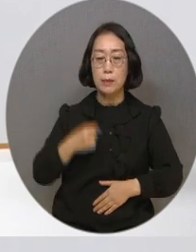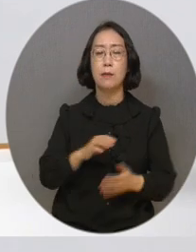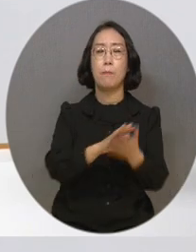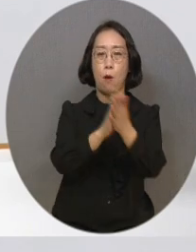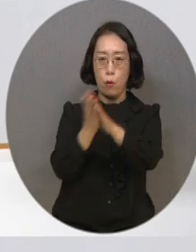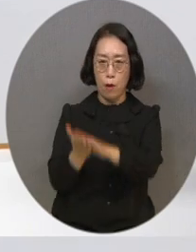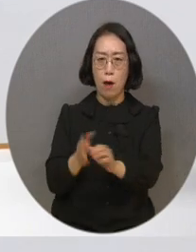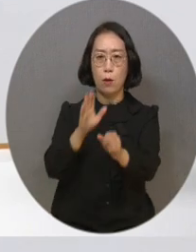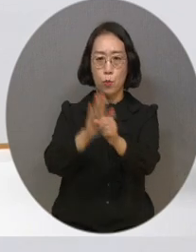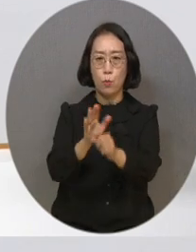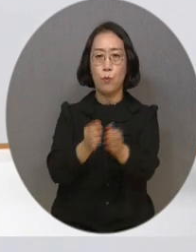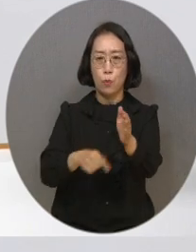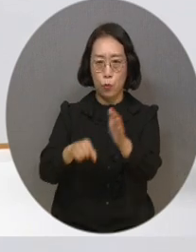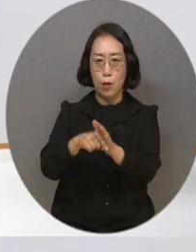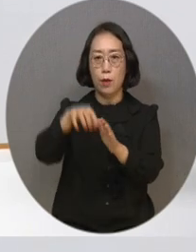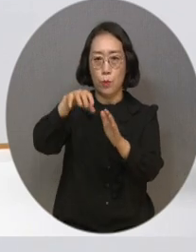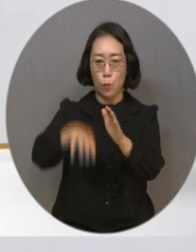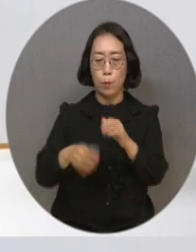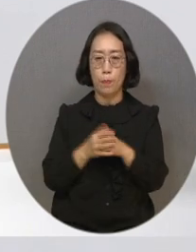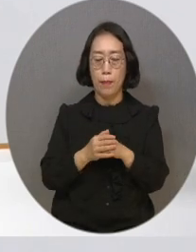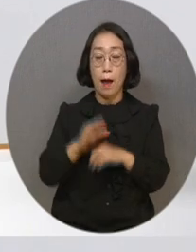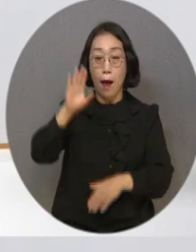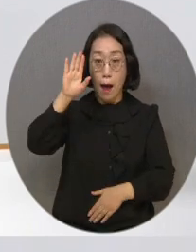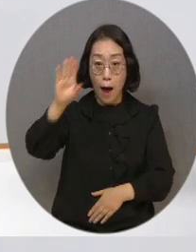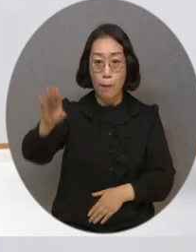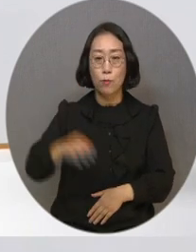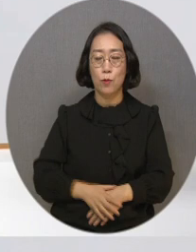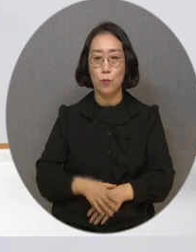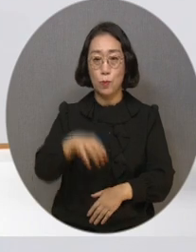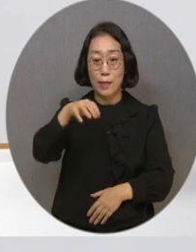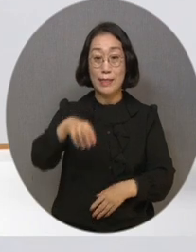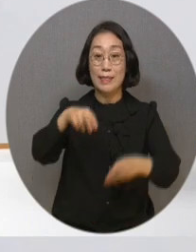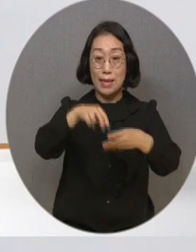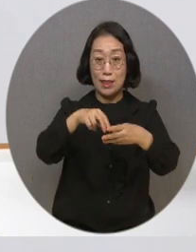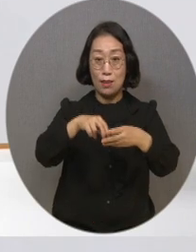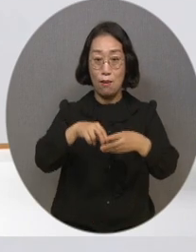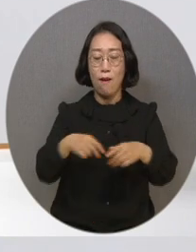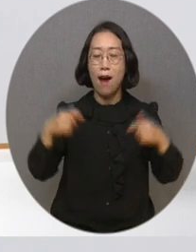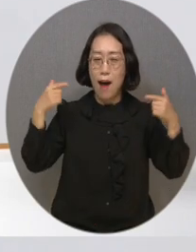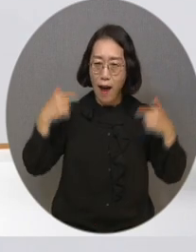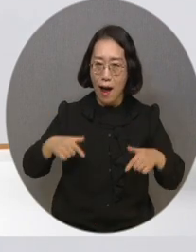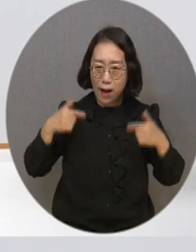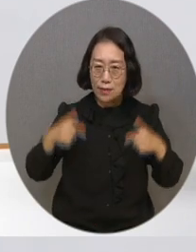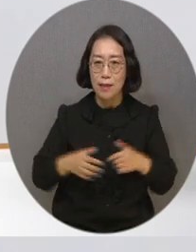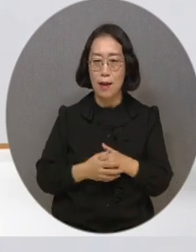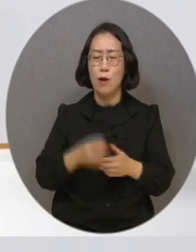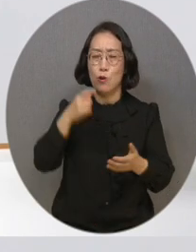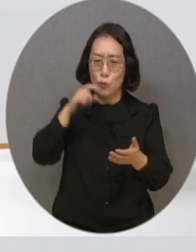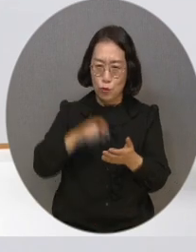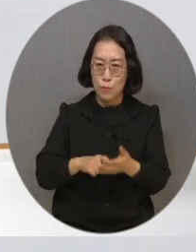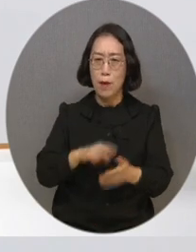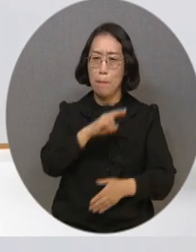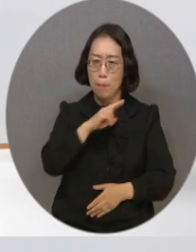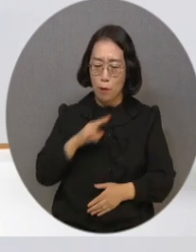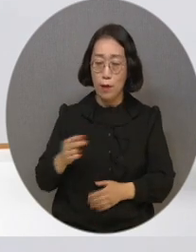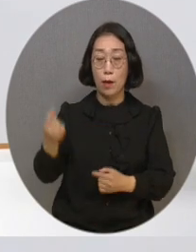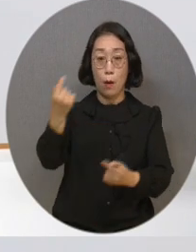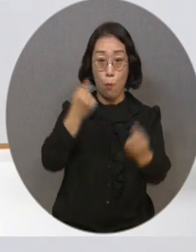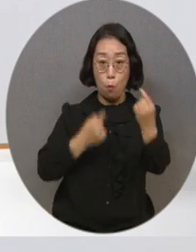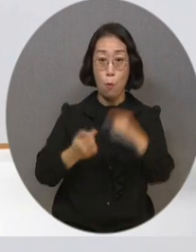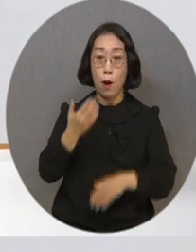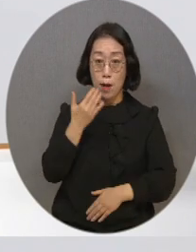위해서 마련한 자리입니다. 앞으로도 장애인 국민체육센터가 언제든지 장애인들이 쉽게 편하게 이용할 수